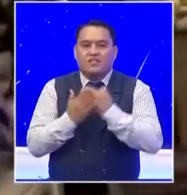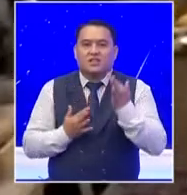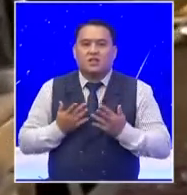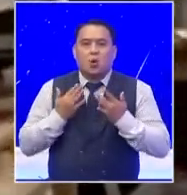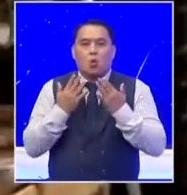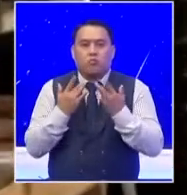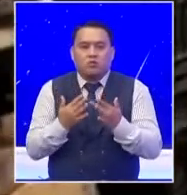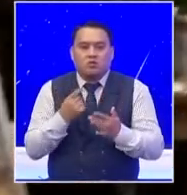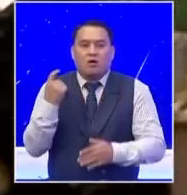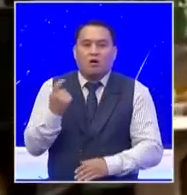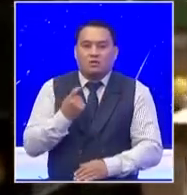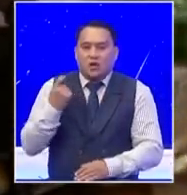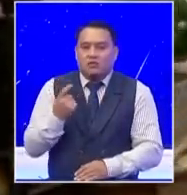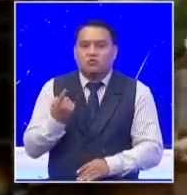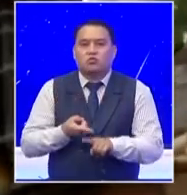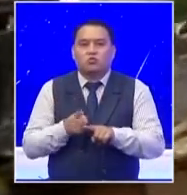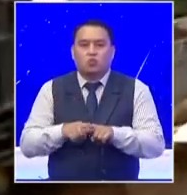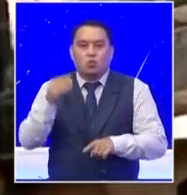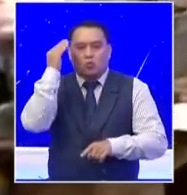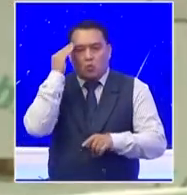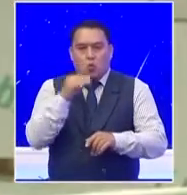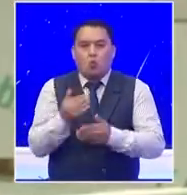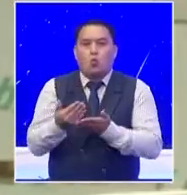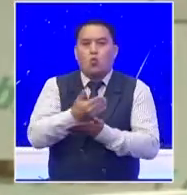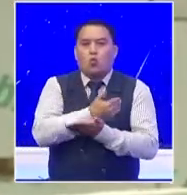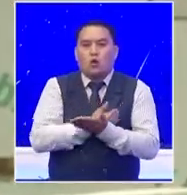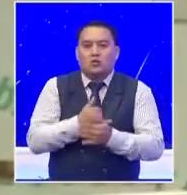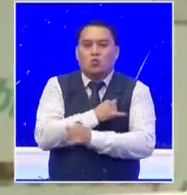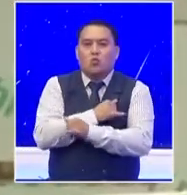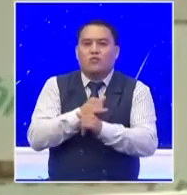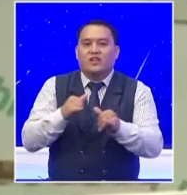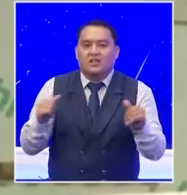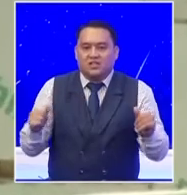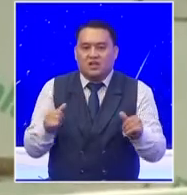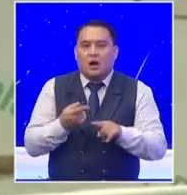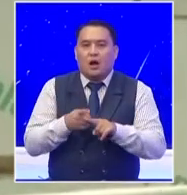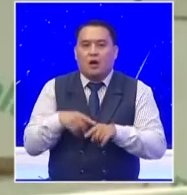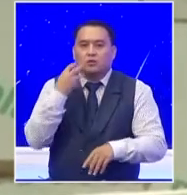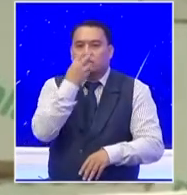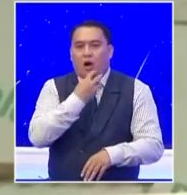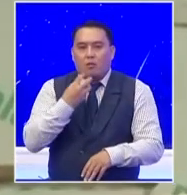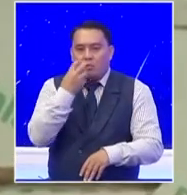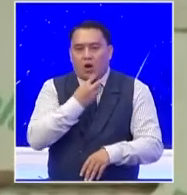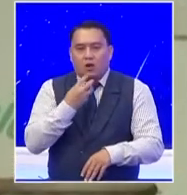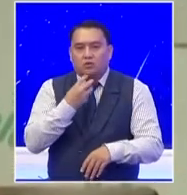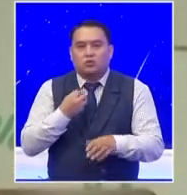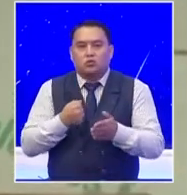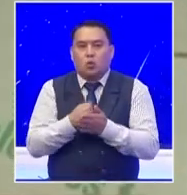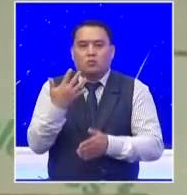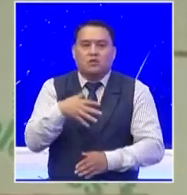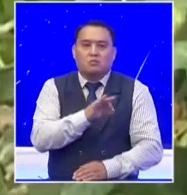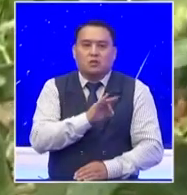спросом в парниковых хозяйствах, так как способны повышать урожайность тепличных растений, таких как томаты, до